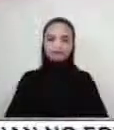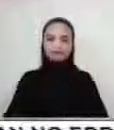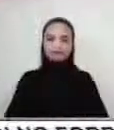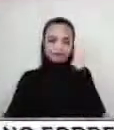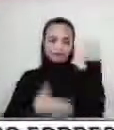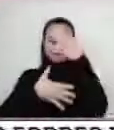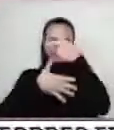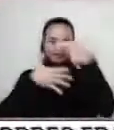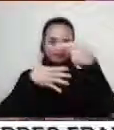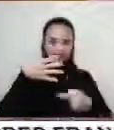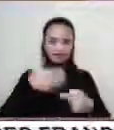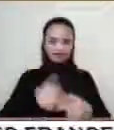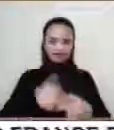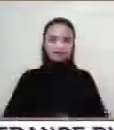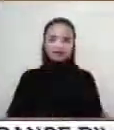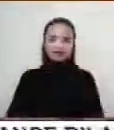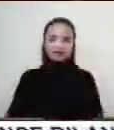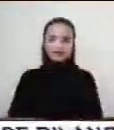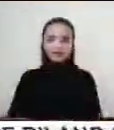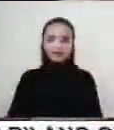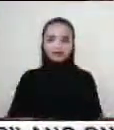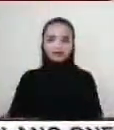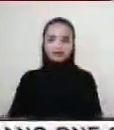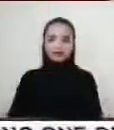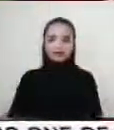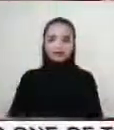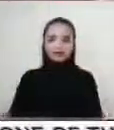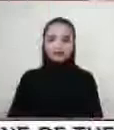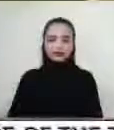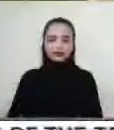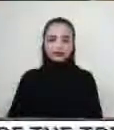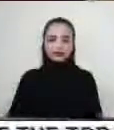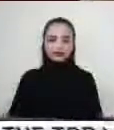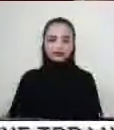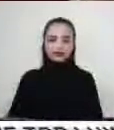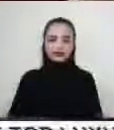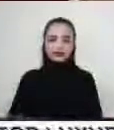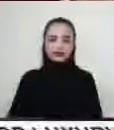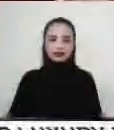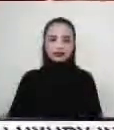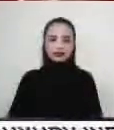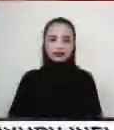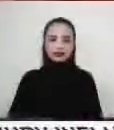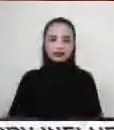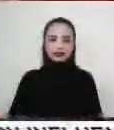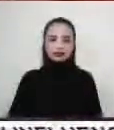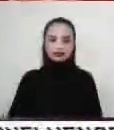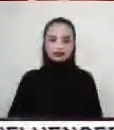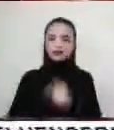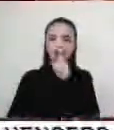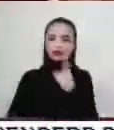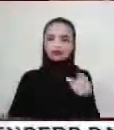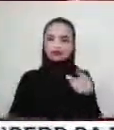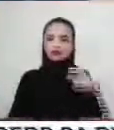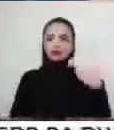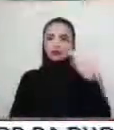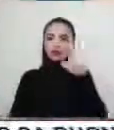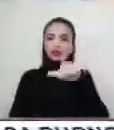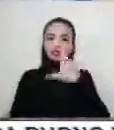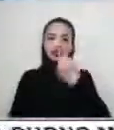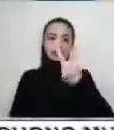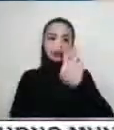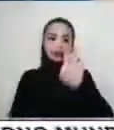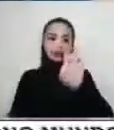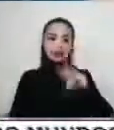Rich Asians feature ng Harper's Bazaar, kung saan nakasama niya ang iba pang mga sikat na fashion influencer mula sa